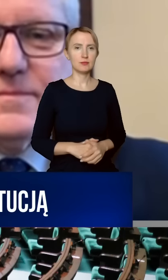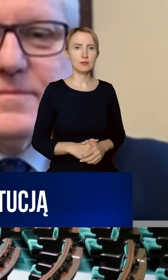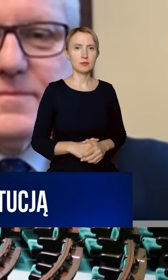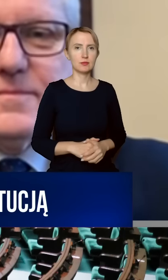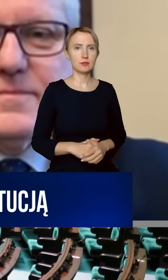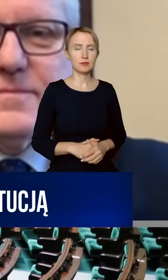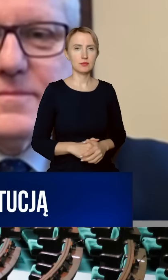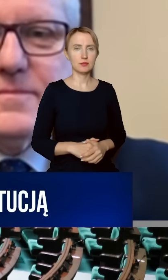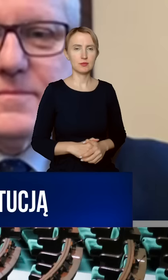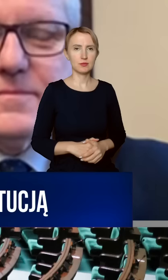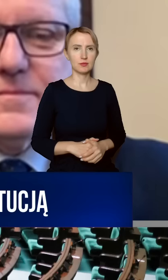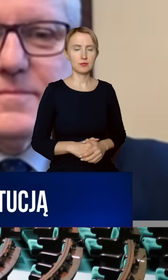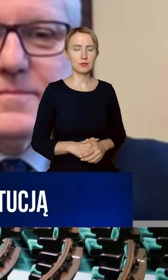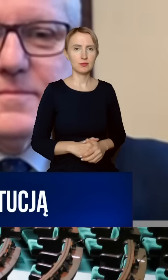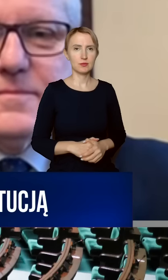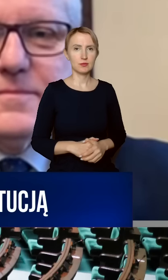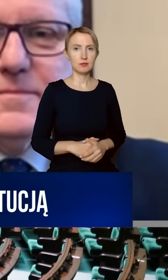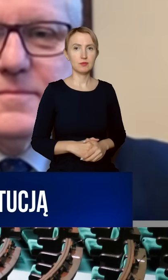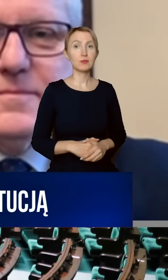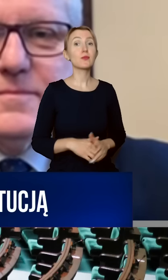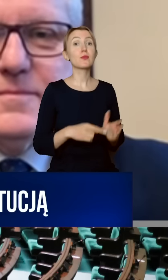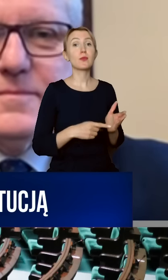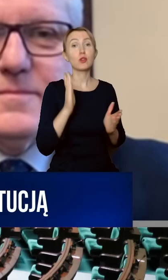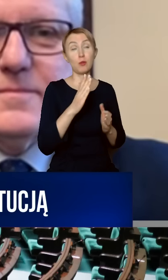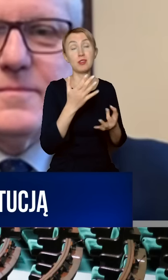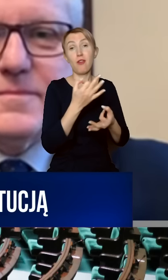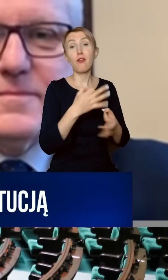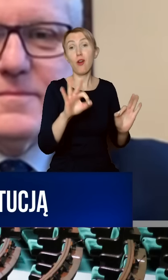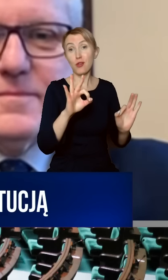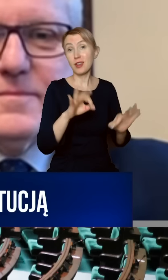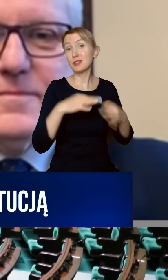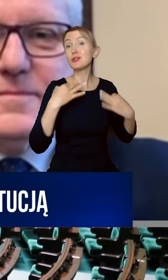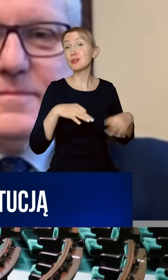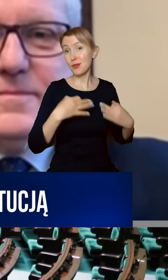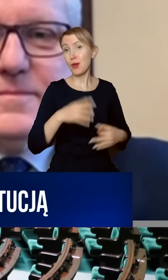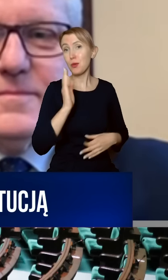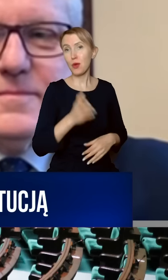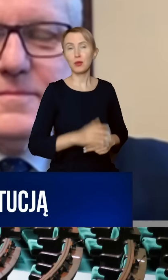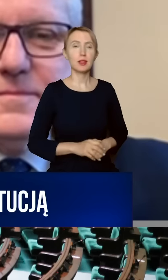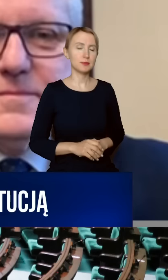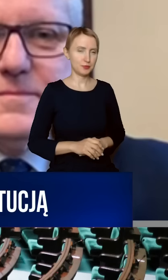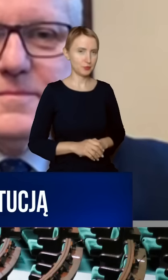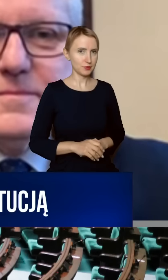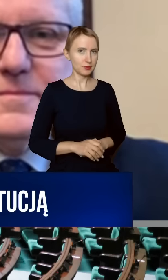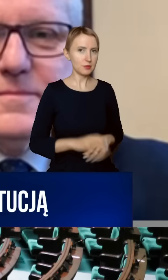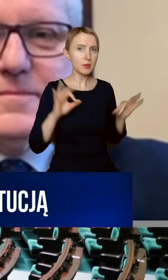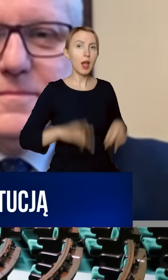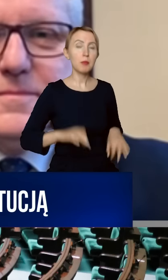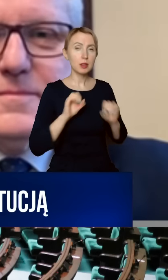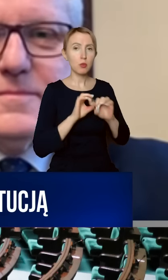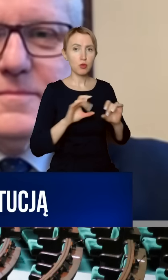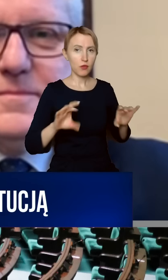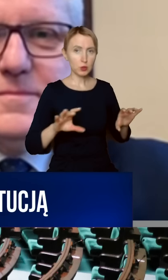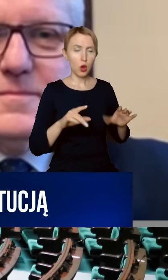nawet odsiadka i to dopiero będzie wolność i swoboda wypowiedzi. Panie profesorze,